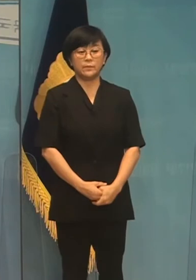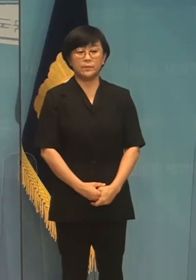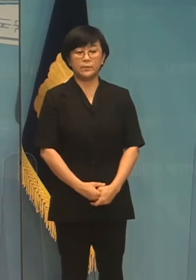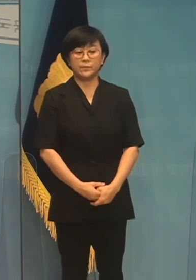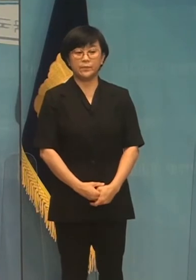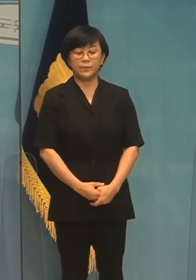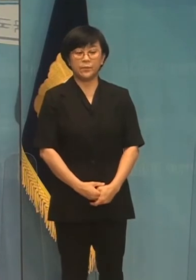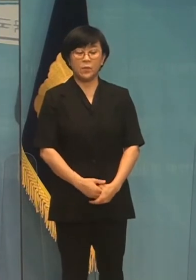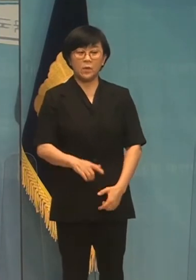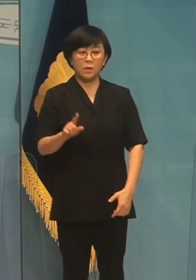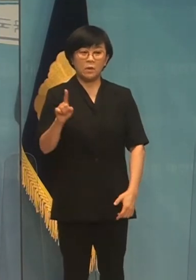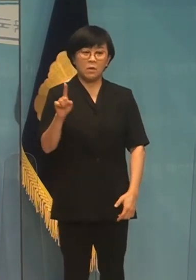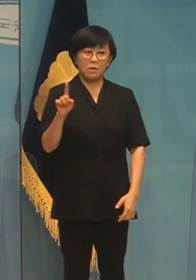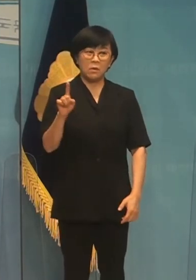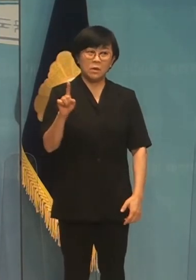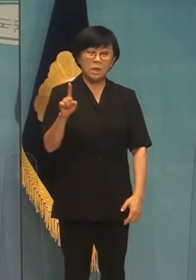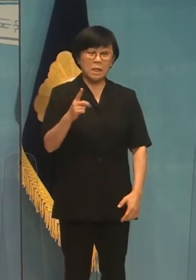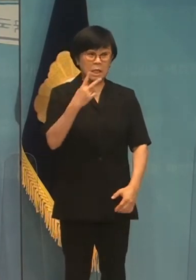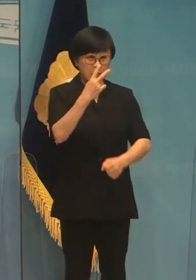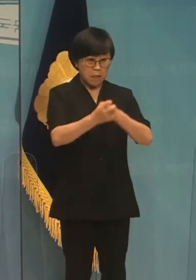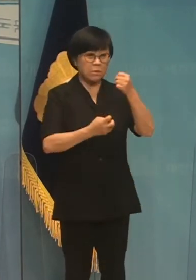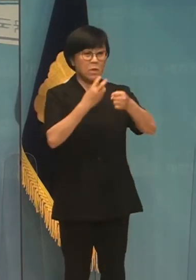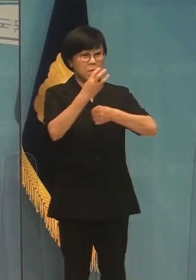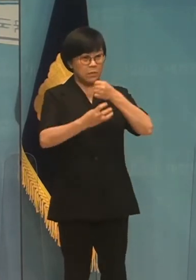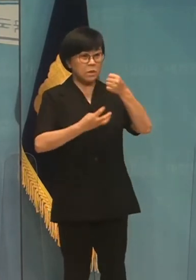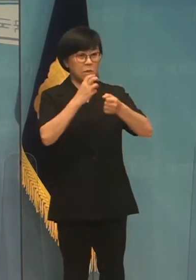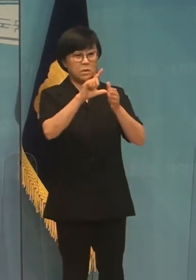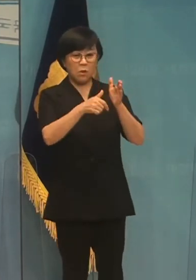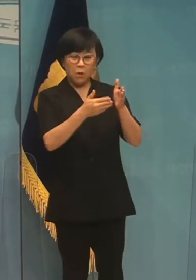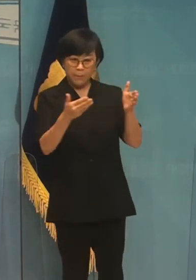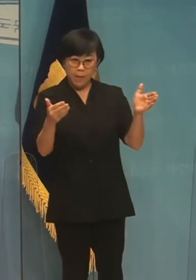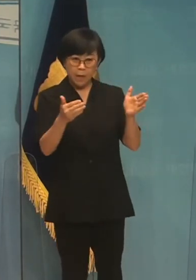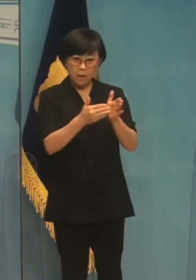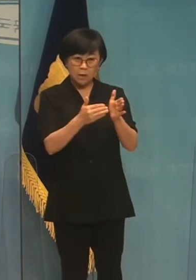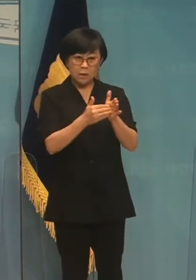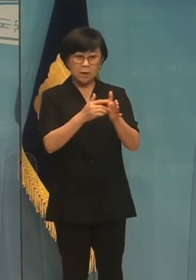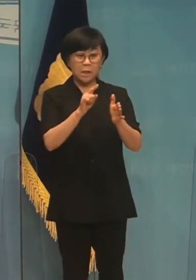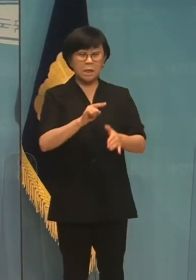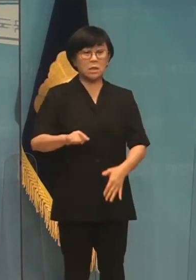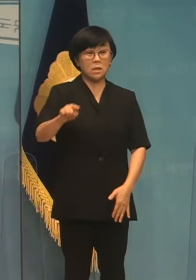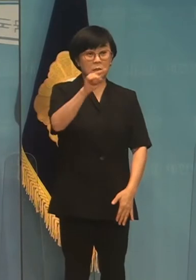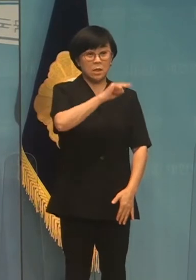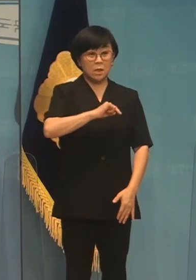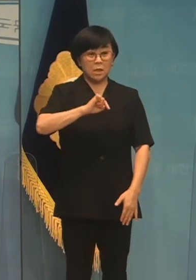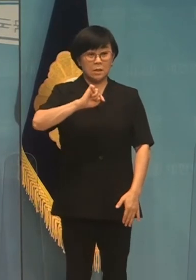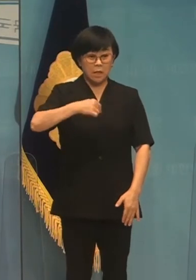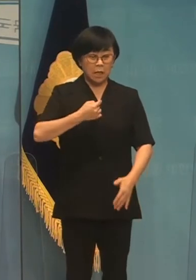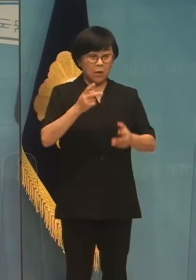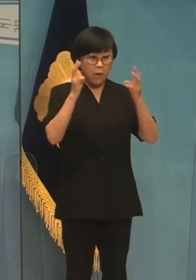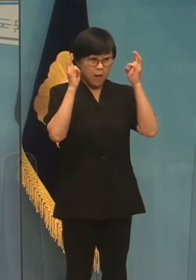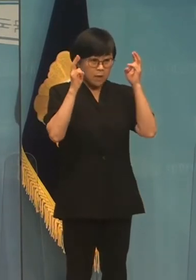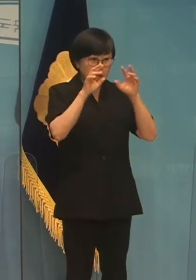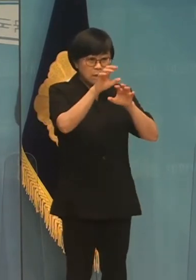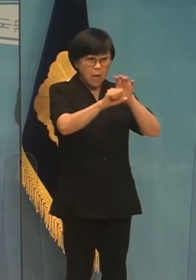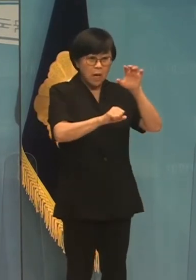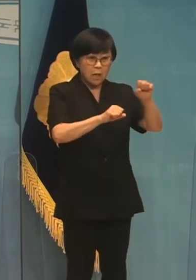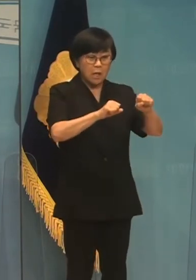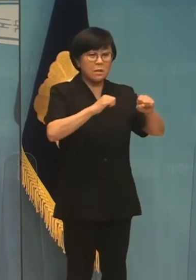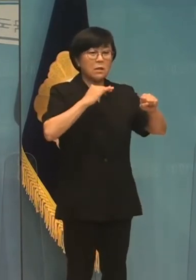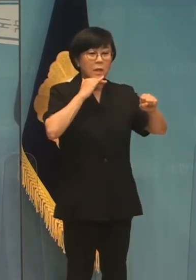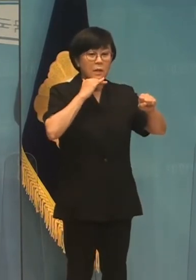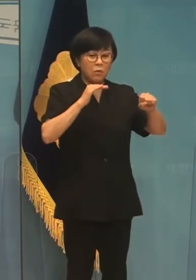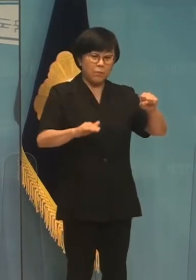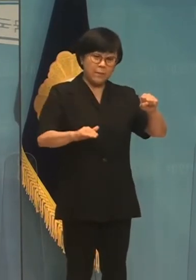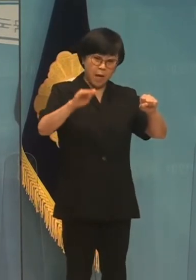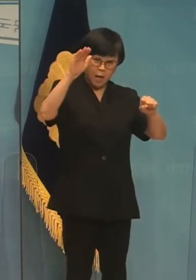그렇게 어느덧 20, 30년의 세월이 흘러 이들이 자기 직장을 장악할 나이가